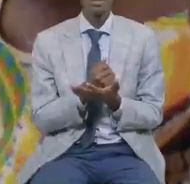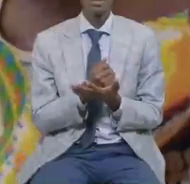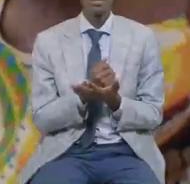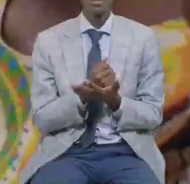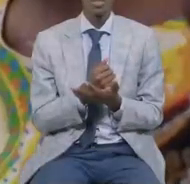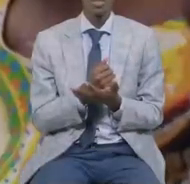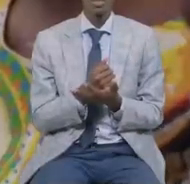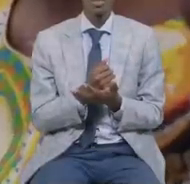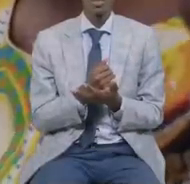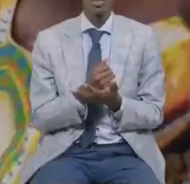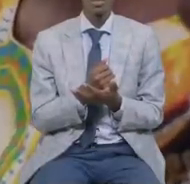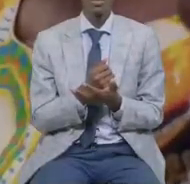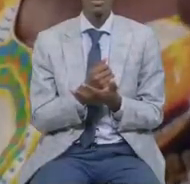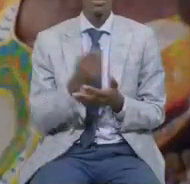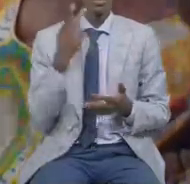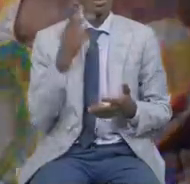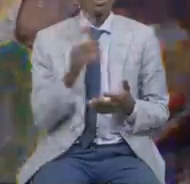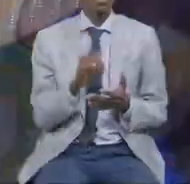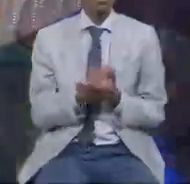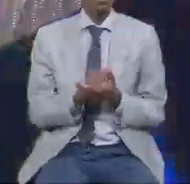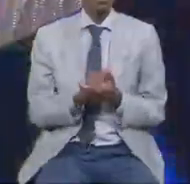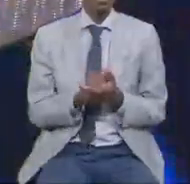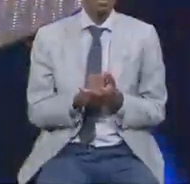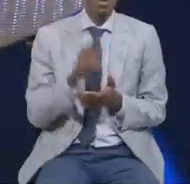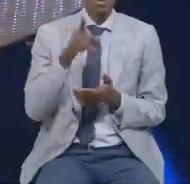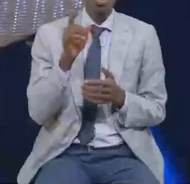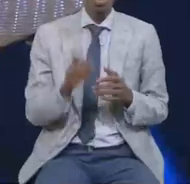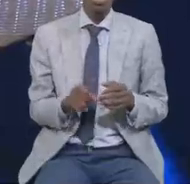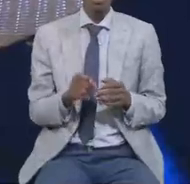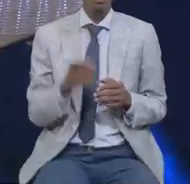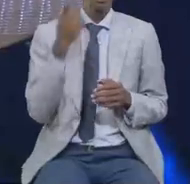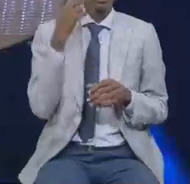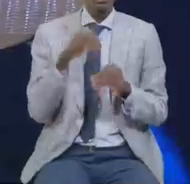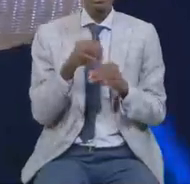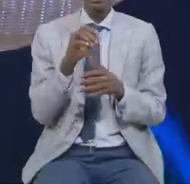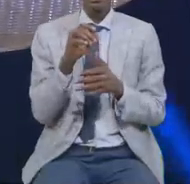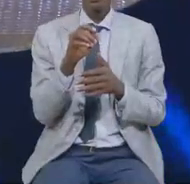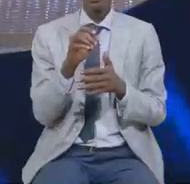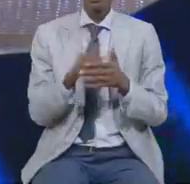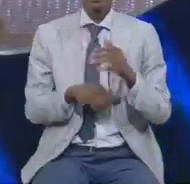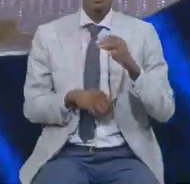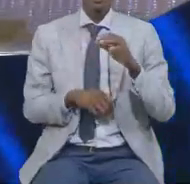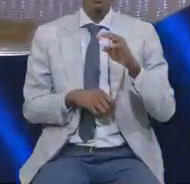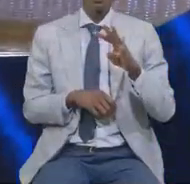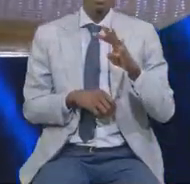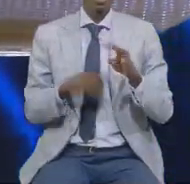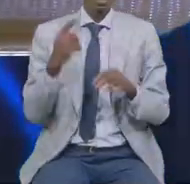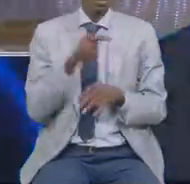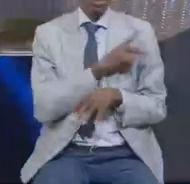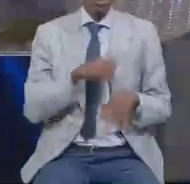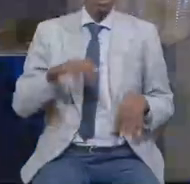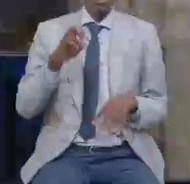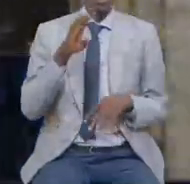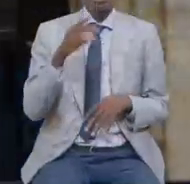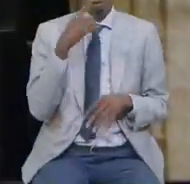Nebuchadnezzar lui-même a dit après, dans le chapitre 4, que ceux qui marchaient